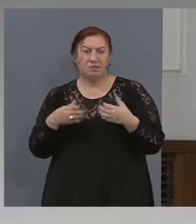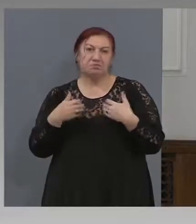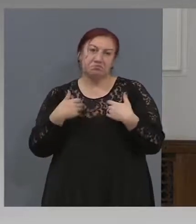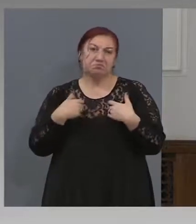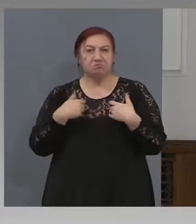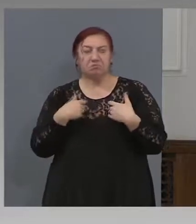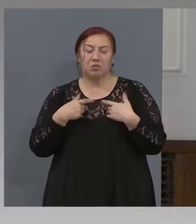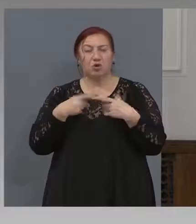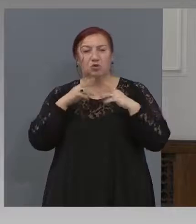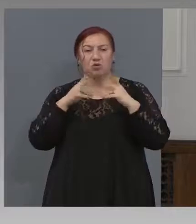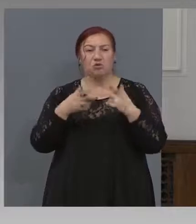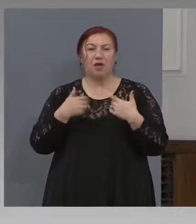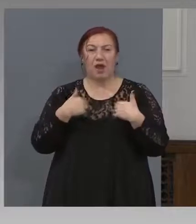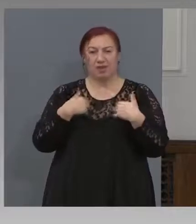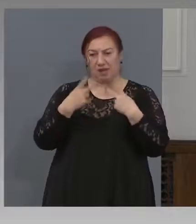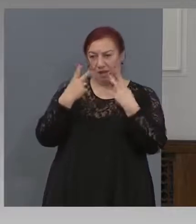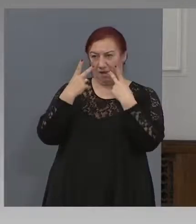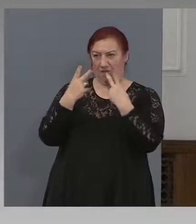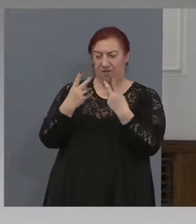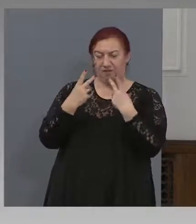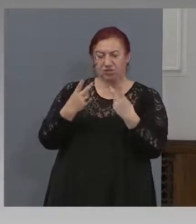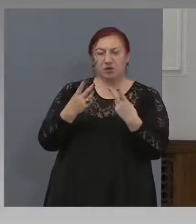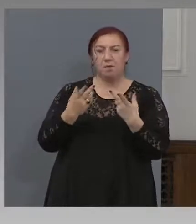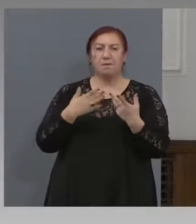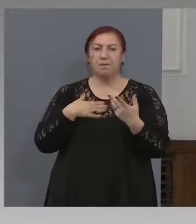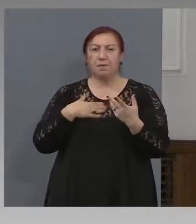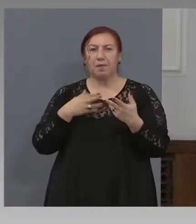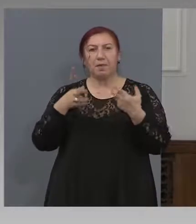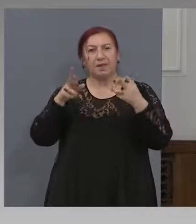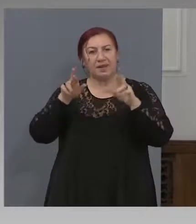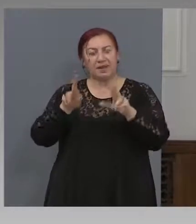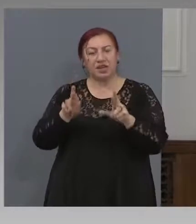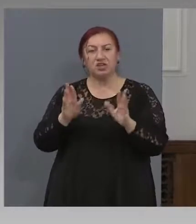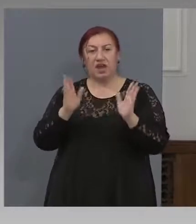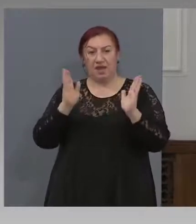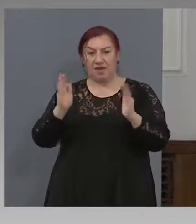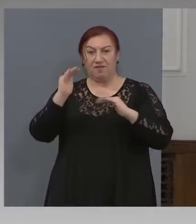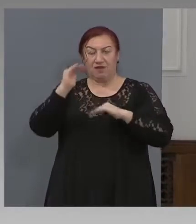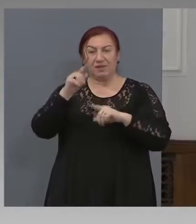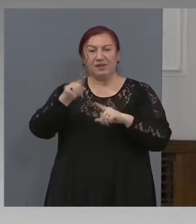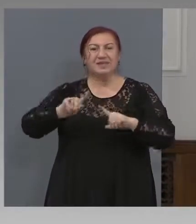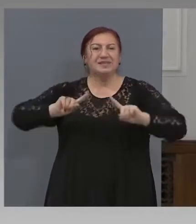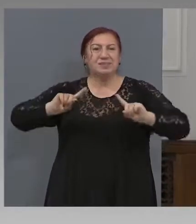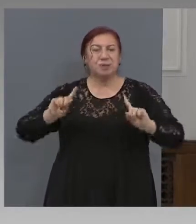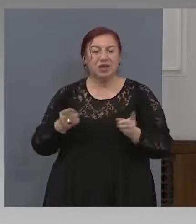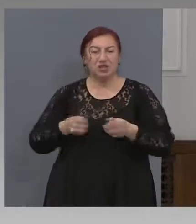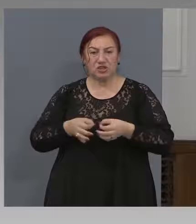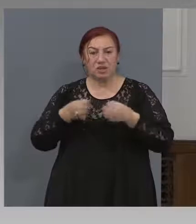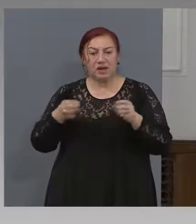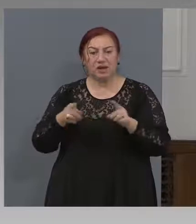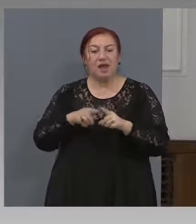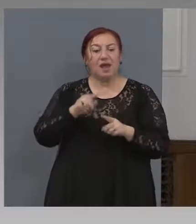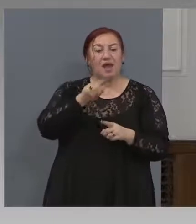каква визия имам или каква надежда. В рамките на тези спешни мерки, така както някои оператори са